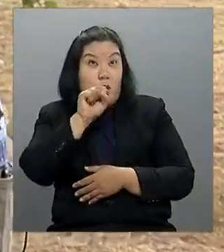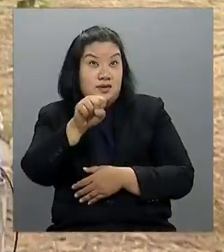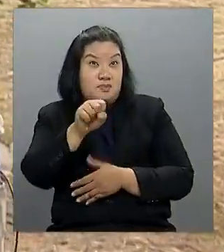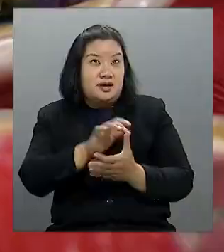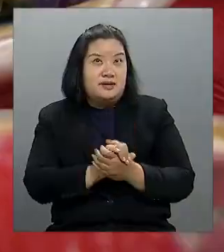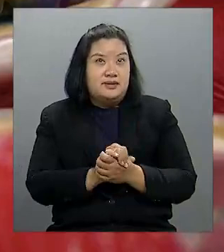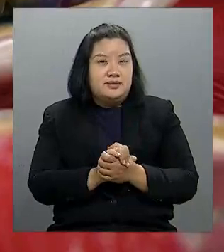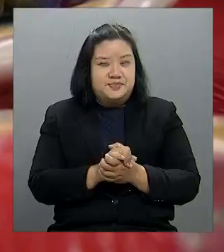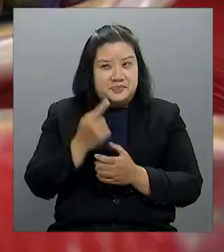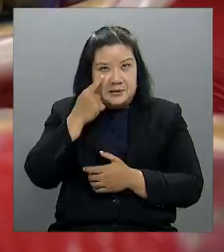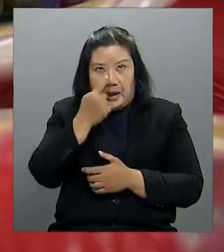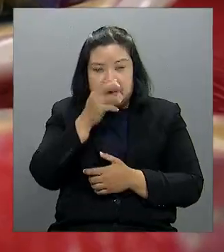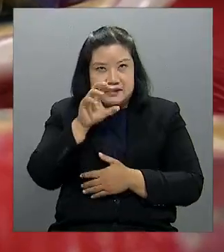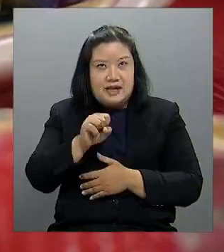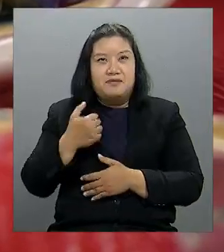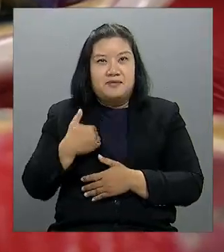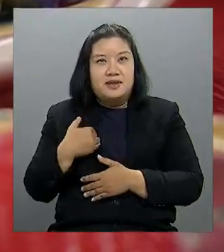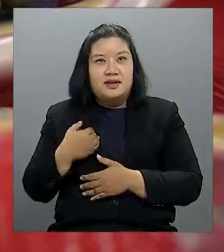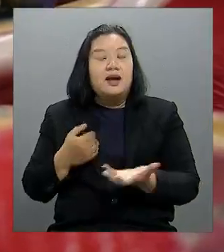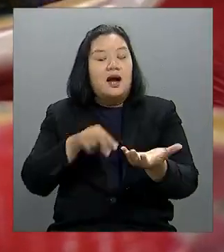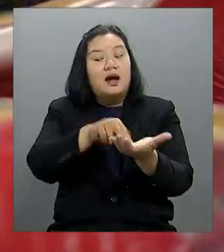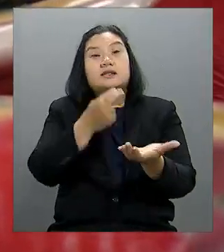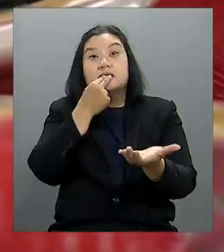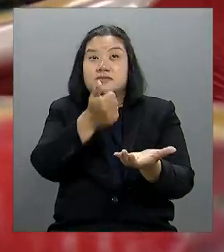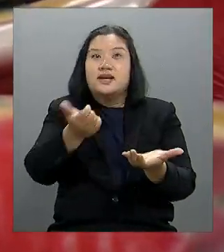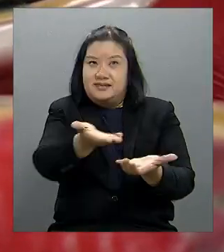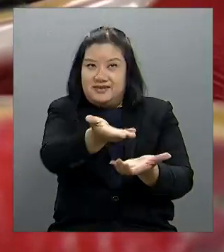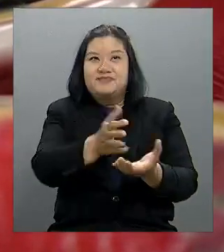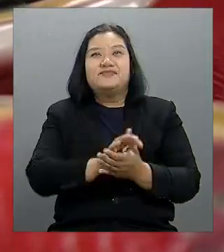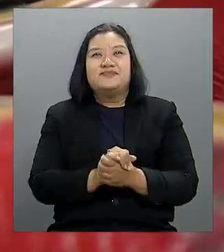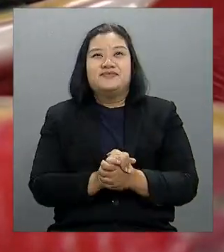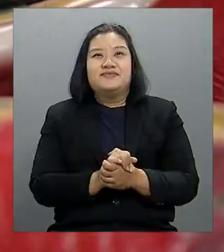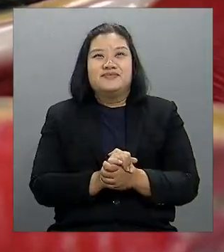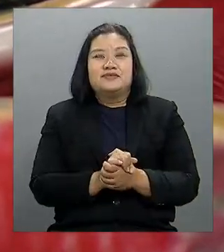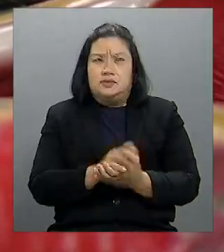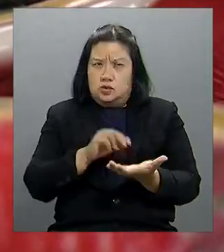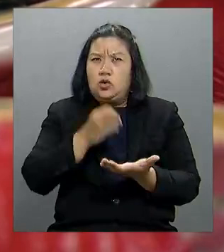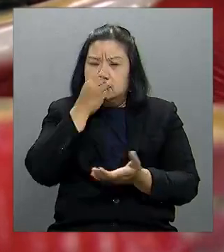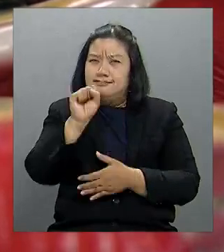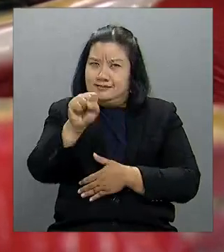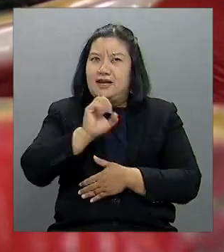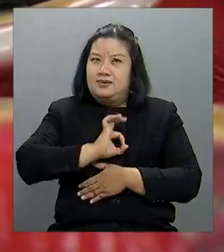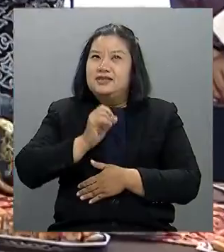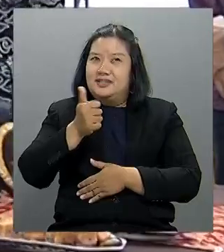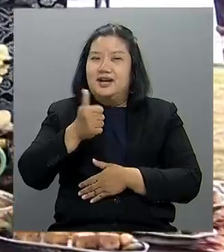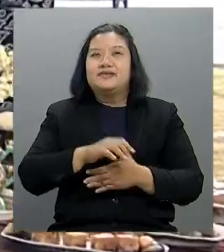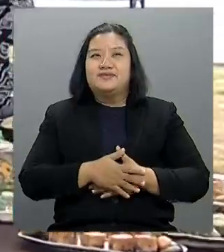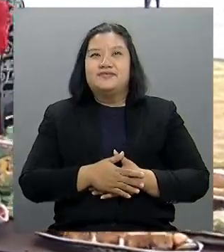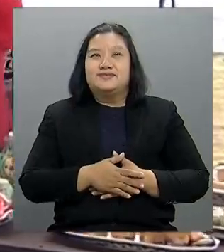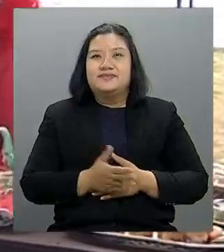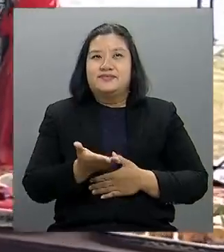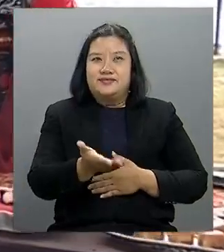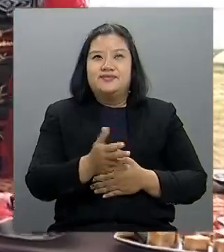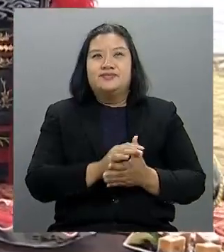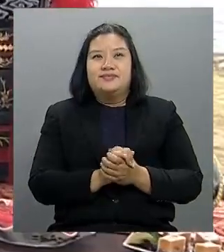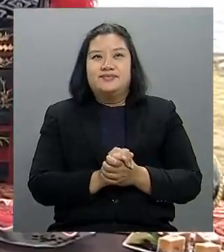จัด เครื่องไม้อุปกรณ์ให้กันเลย ครับไม่ชิมไม่ถึงนะครับ ได้ค่ะได้แต่ลองชิมขนมโบราณเลยค ่ะ ค่ะ